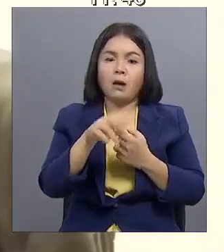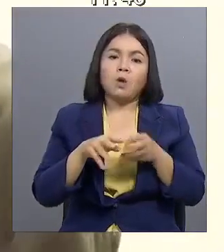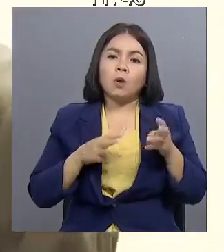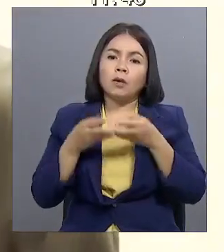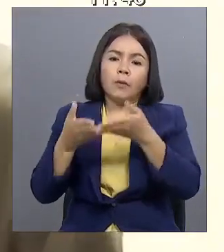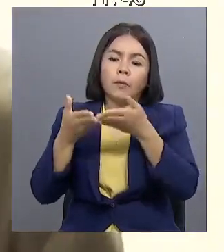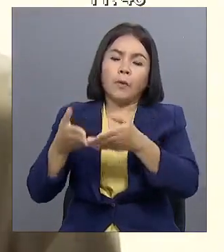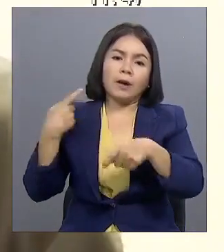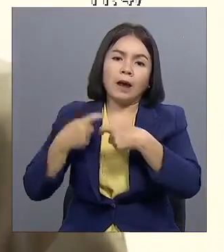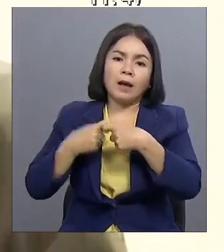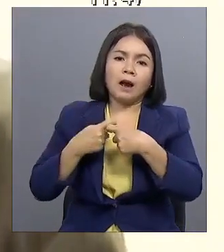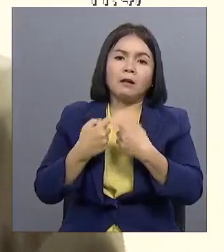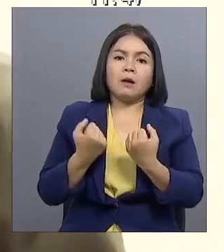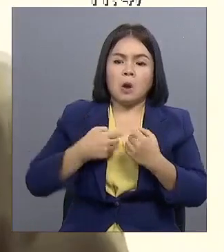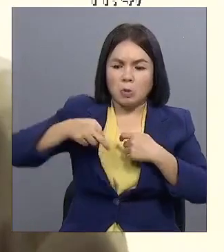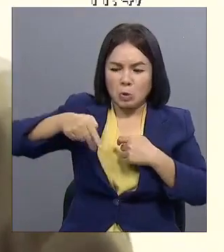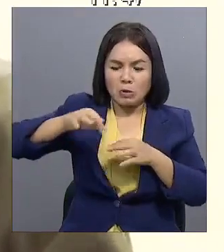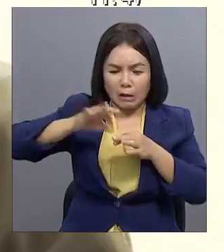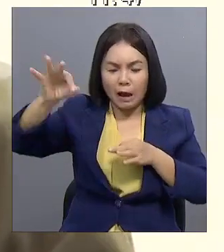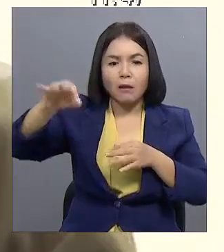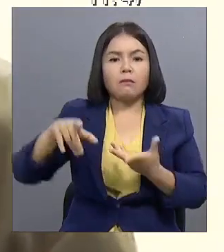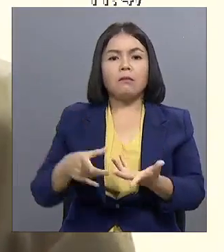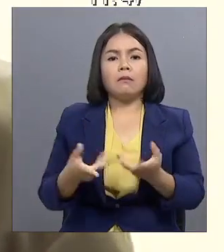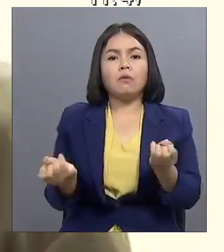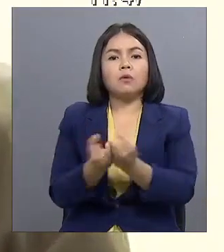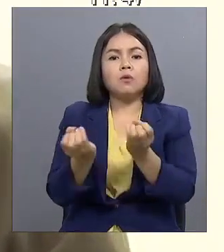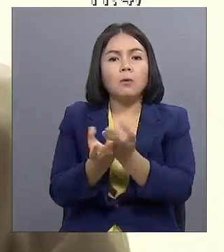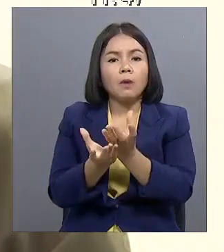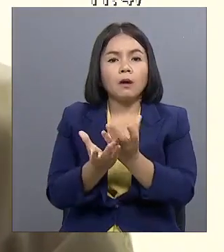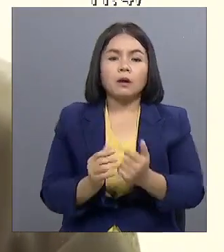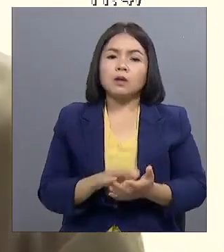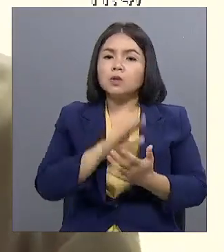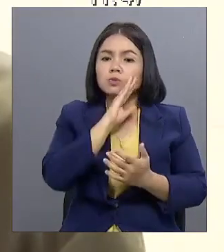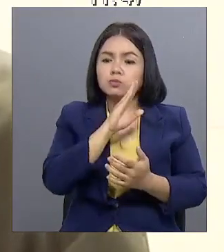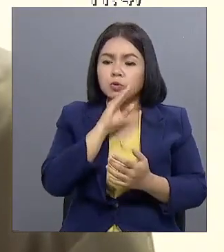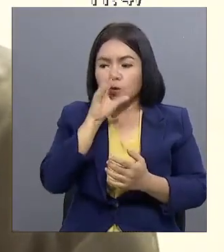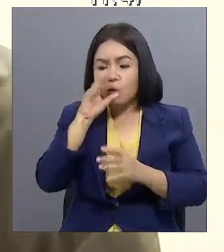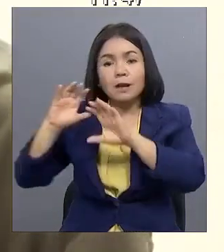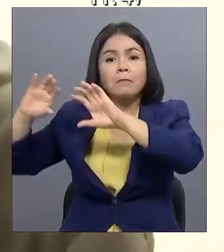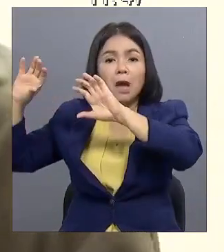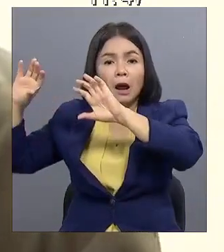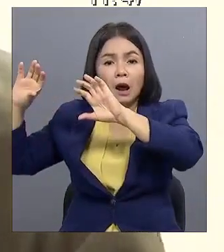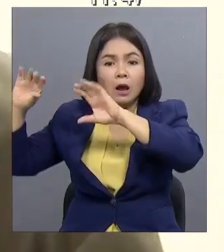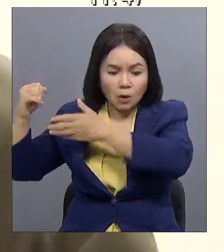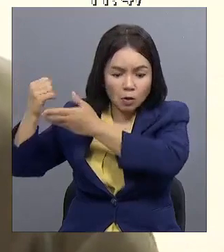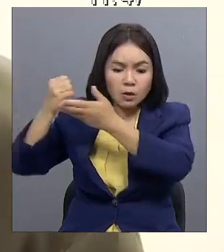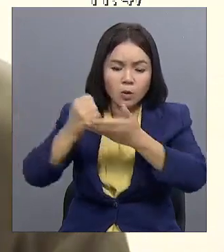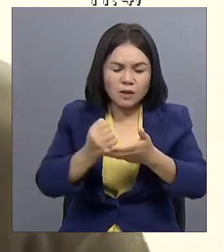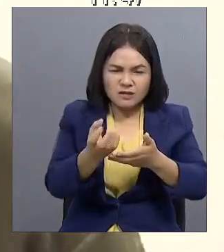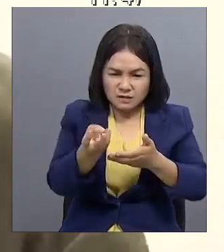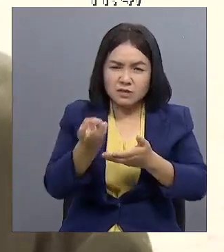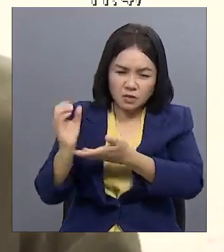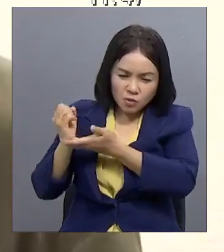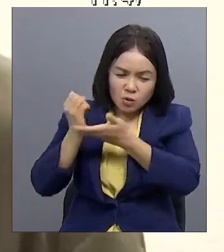ที่เดินทางไปมานะครับแต่ว่าถึงอู้ถึงเนาะถ้าหน่วยราชการเพิ่นเข้ามาช่วยสักหน่อยนึงเน